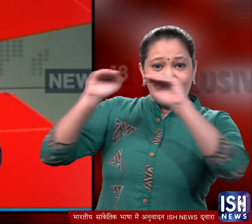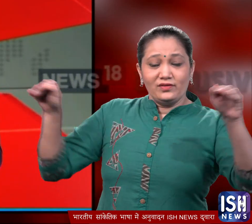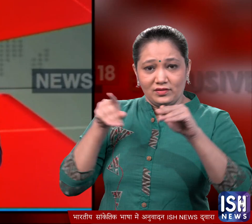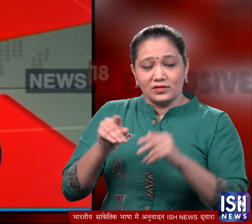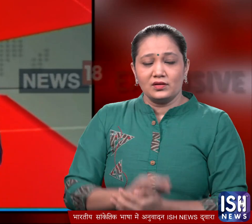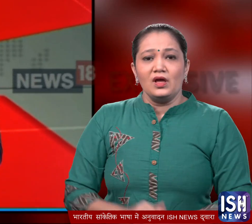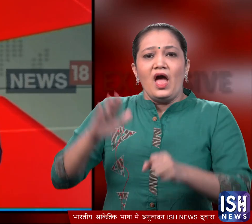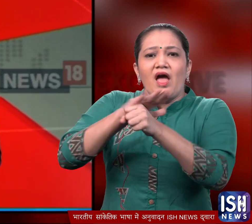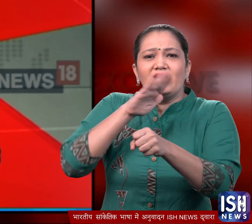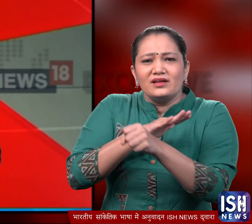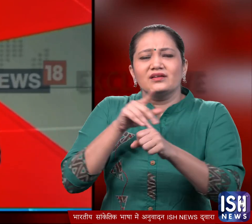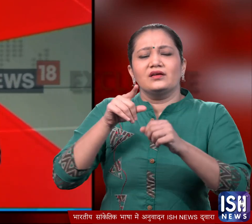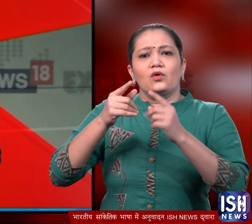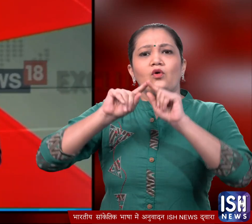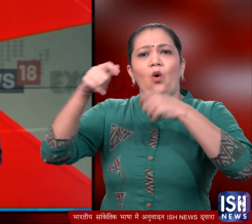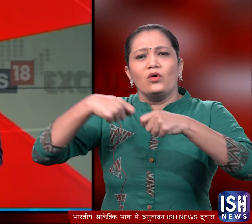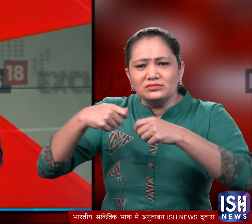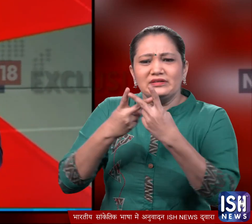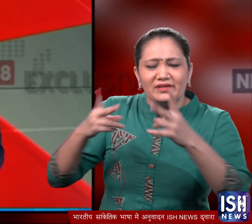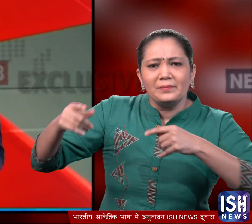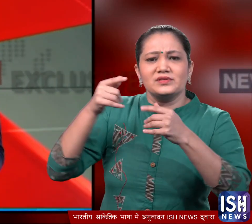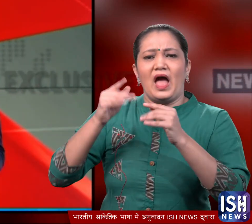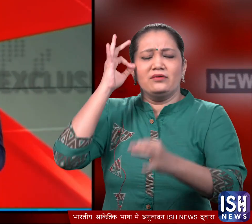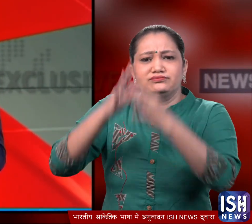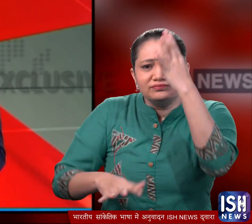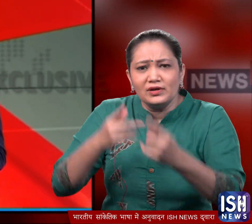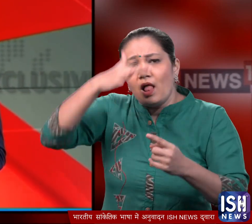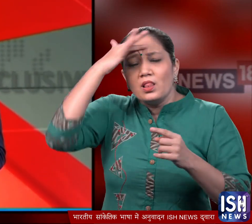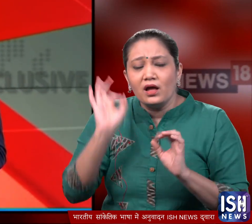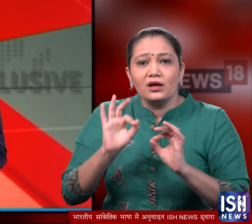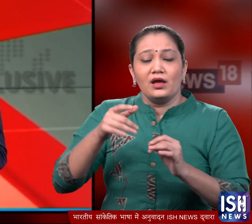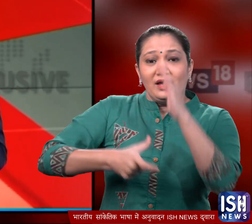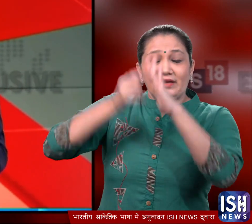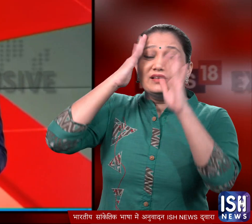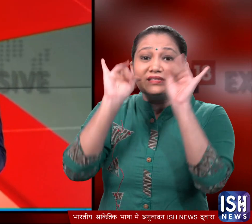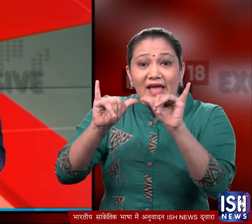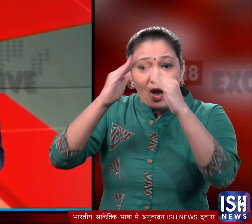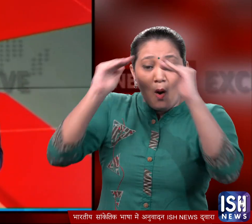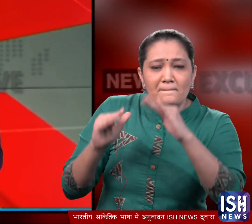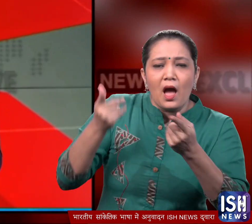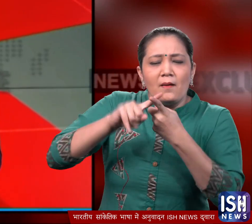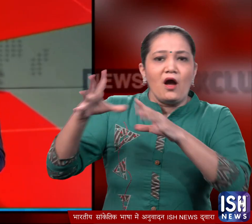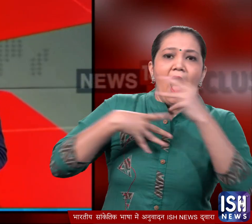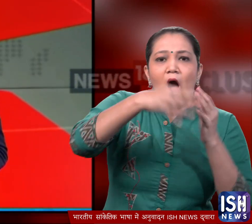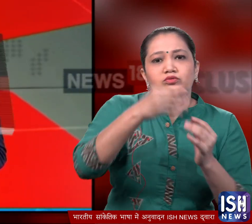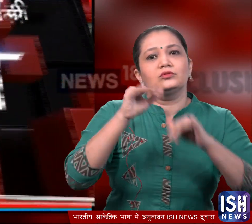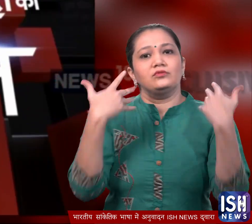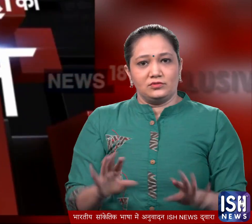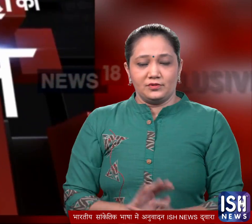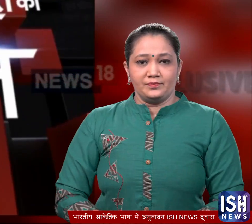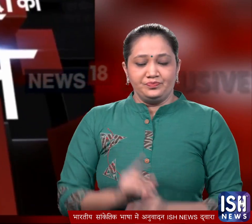मंजिल पर एक लकड़ी के कारोबारी का गोदाम था, जहां आग लगी और गनीमत रही कि इमारत में रहने वाले समय रहते बाहर निकल